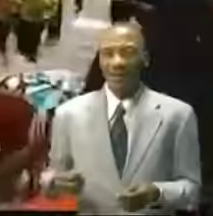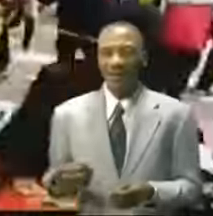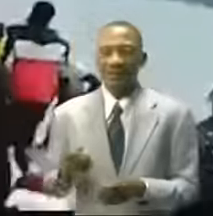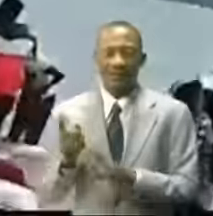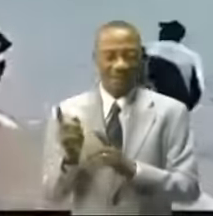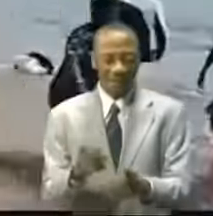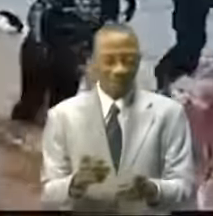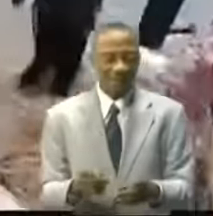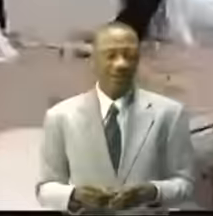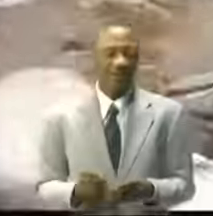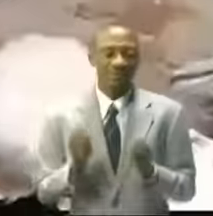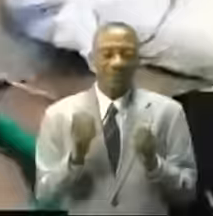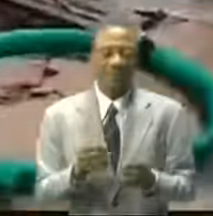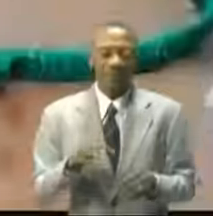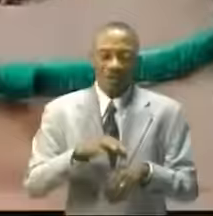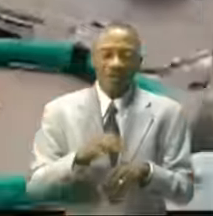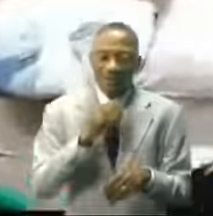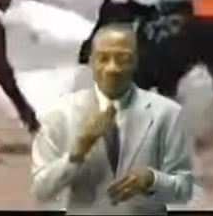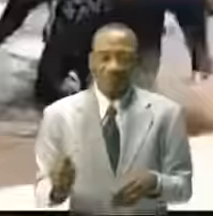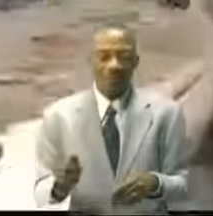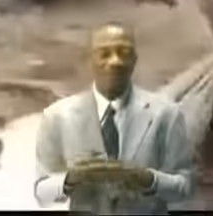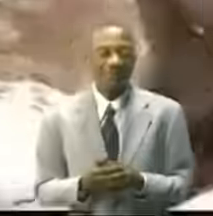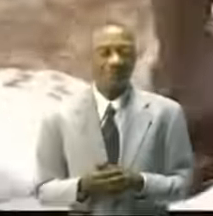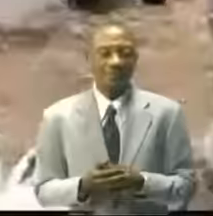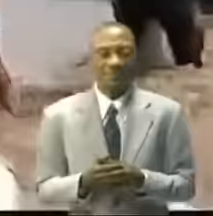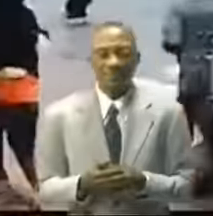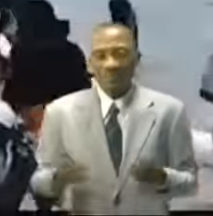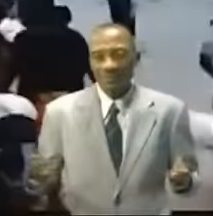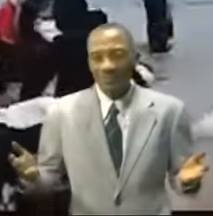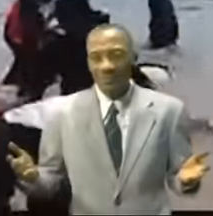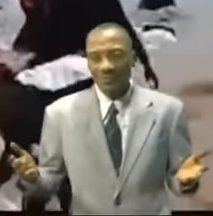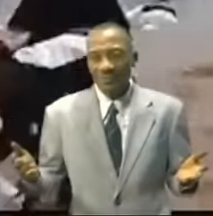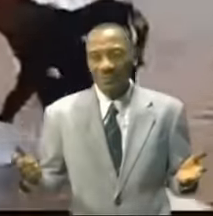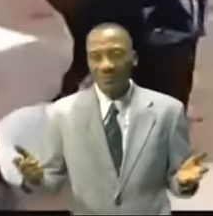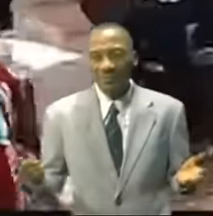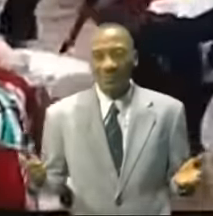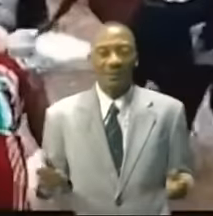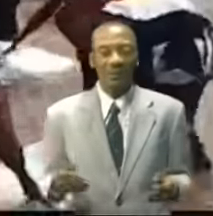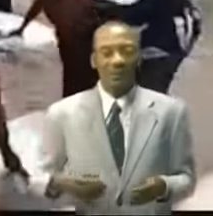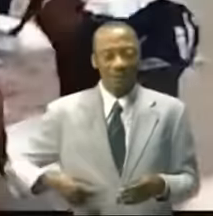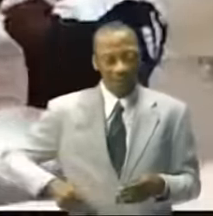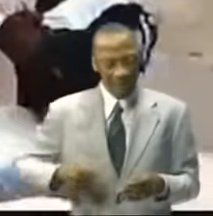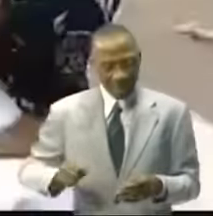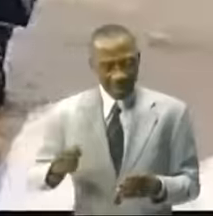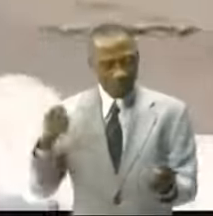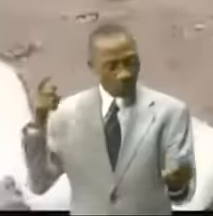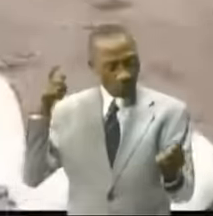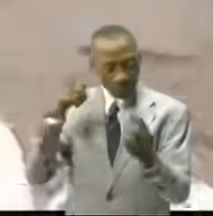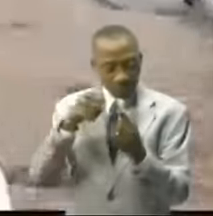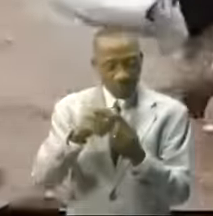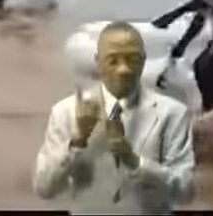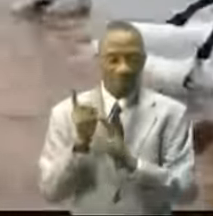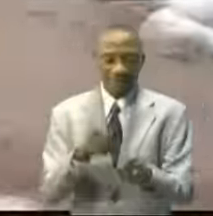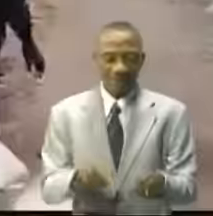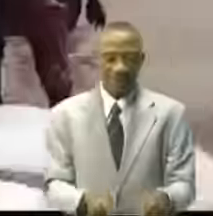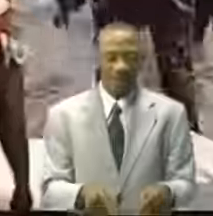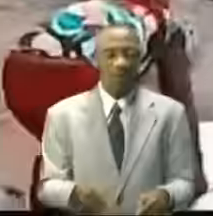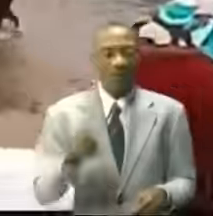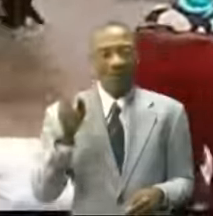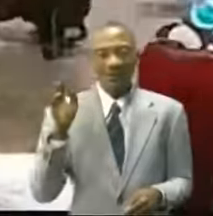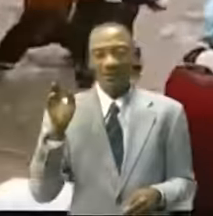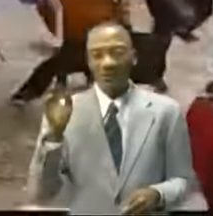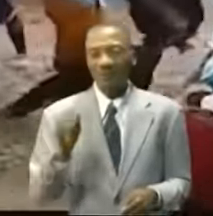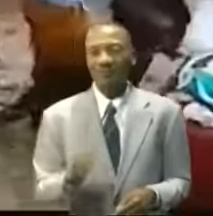le pinasse de Mfumo Chile en provenance de la ville de Bandundu pour Kinshasa qui a chaviré au bord du fleuve Congo, mais Dieu est grand,